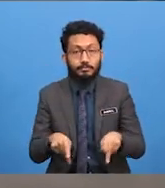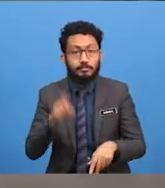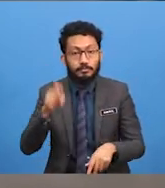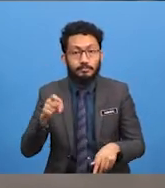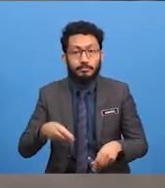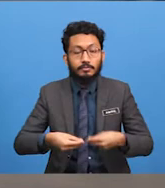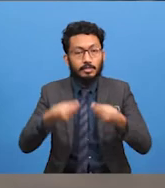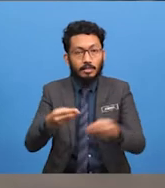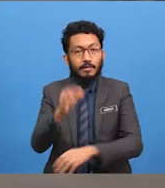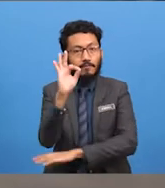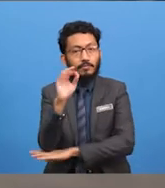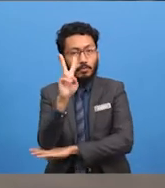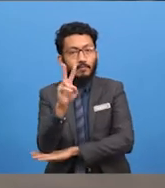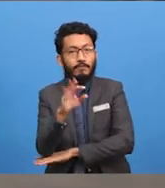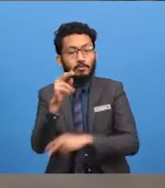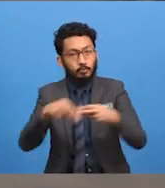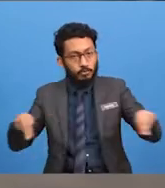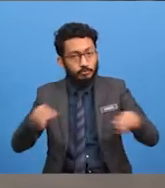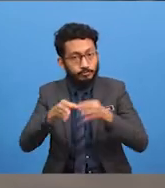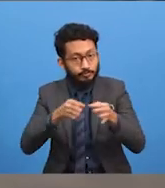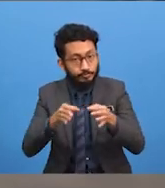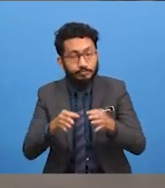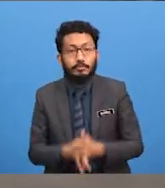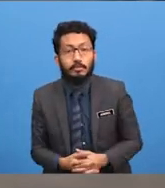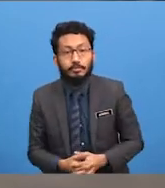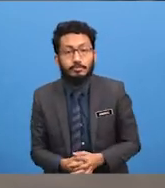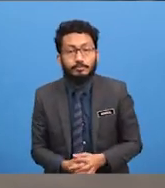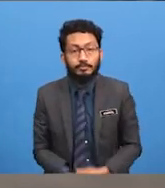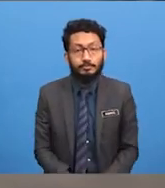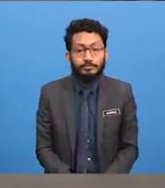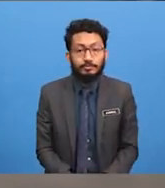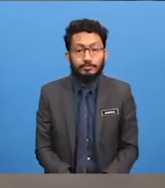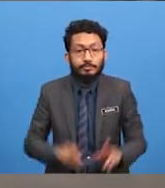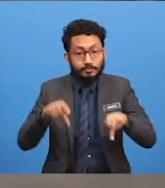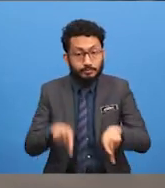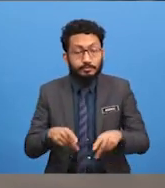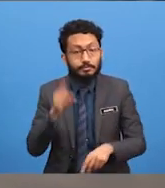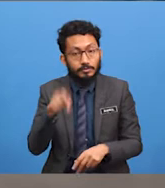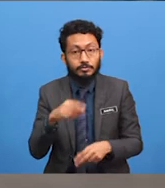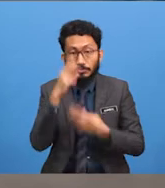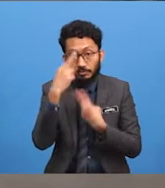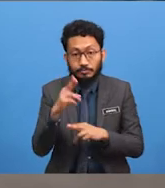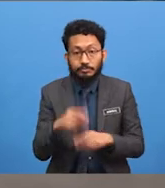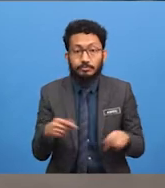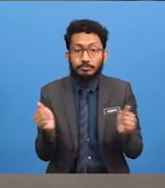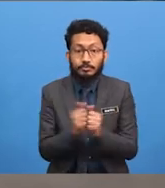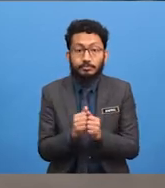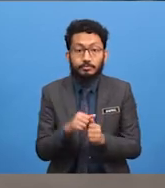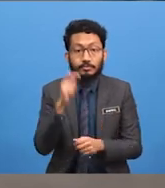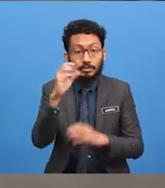seharusnya memberikan 2 huraian. Ringkasnya, pelajar harus menjawab dengan